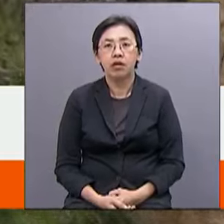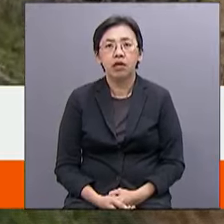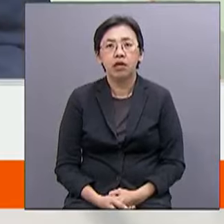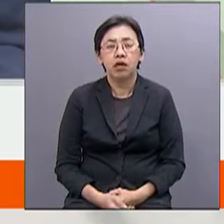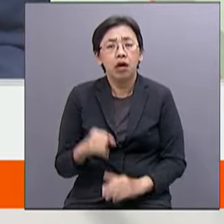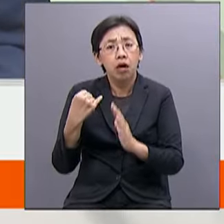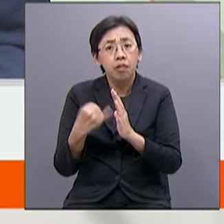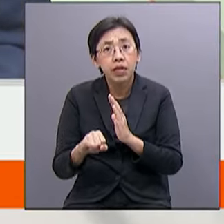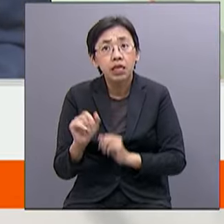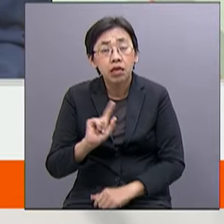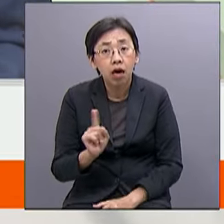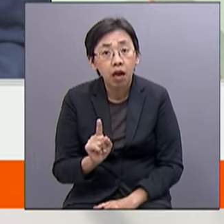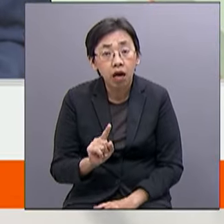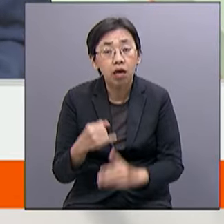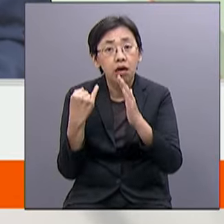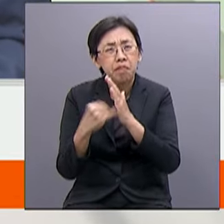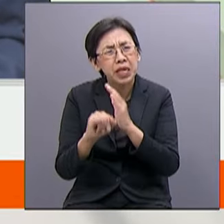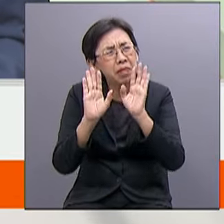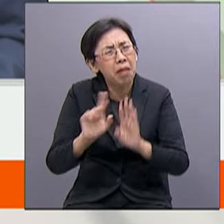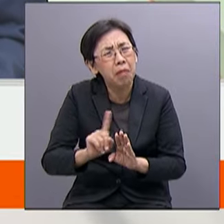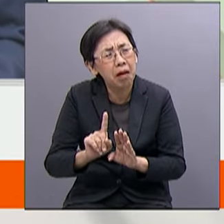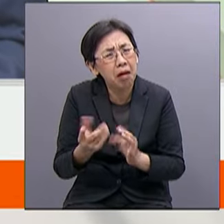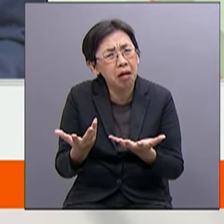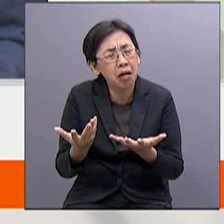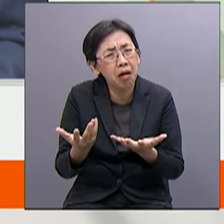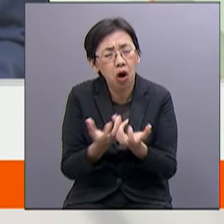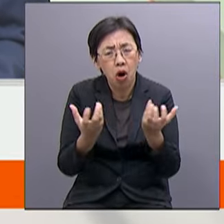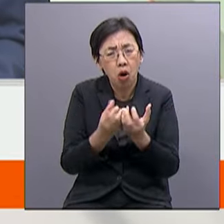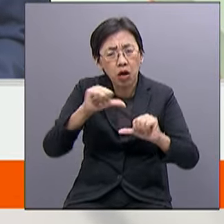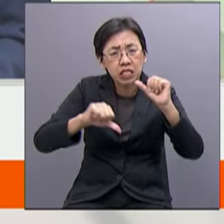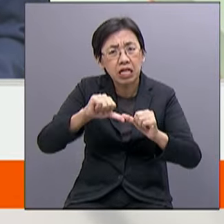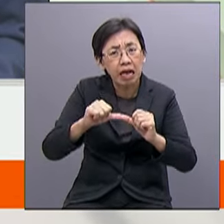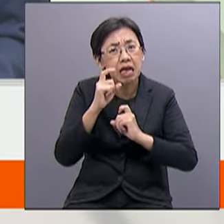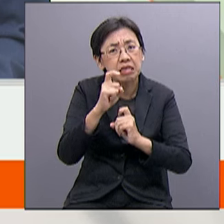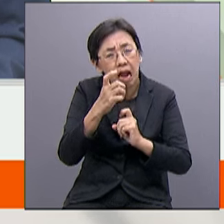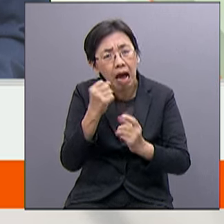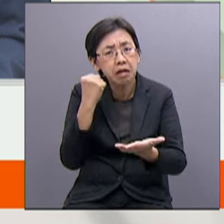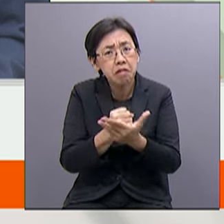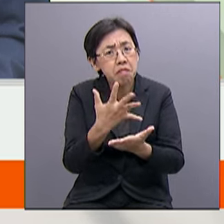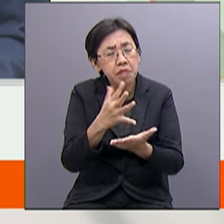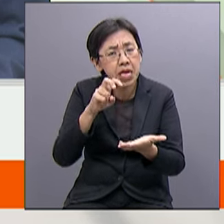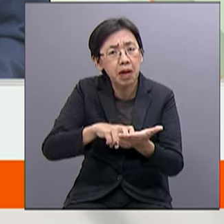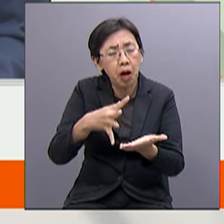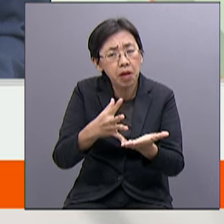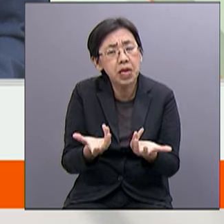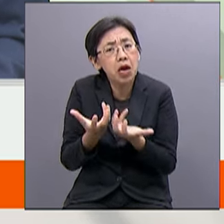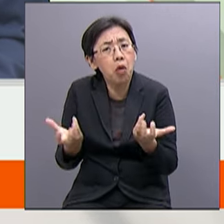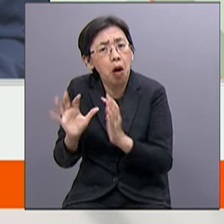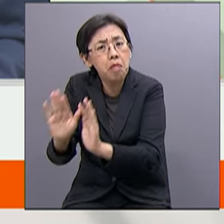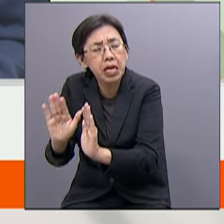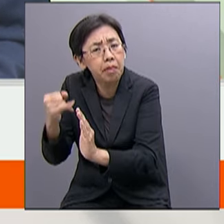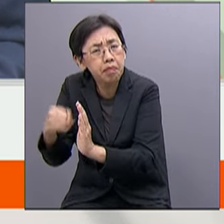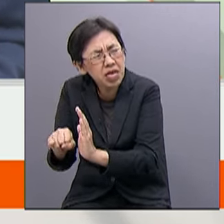านี่คือจะต้องเป็นการกระทำผิดในลักษณะไหนคะเก็บสิ่งของที่ไม่อนุญาตหรือว่าใบอนุญาตต่างๆตรงนี้มีการม